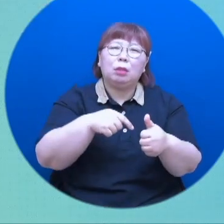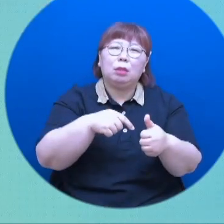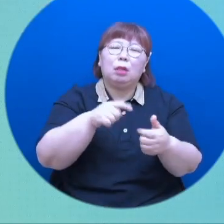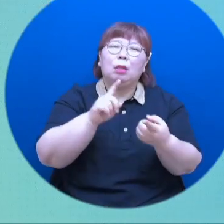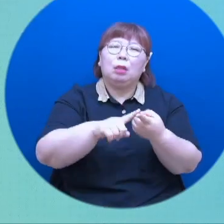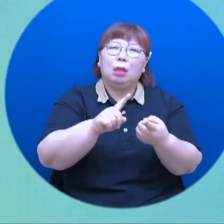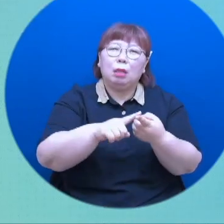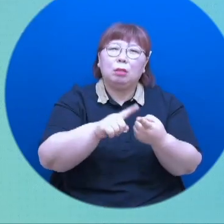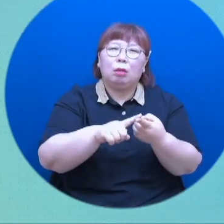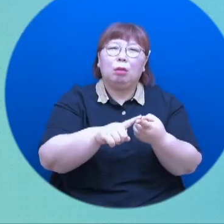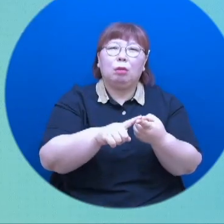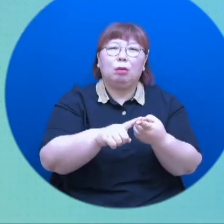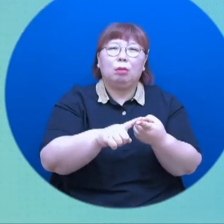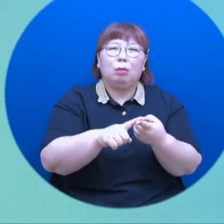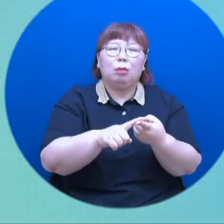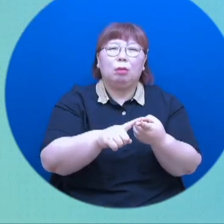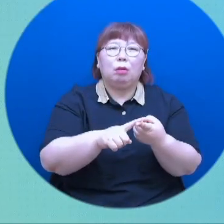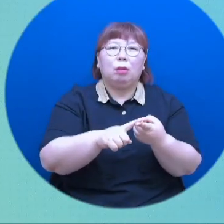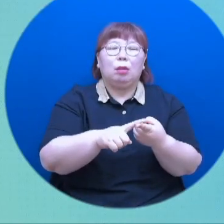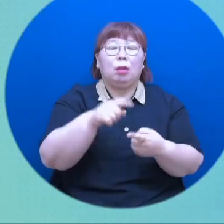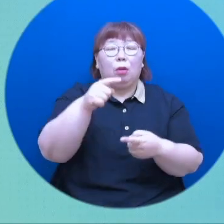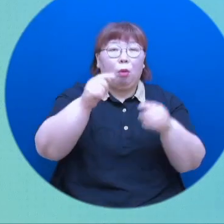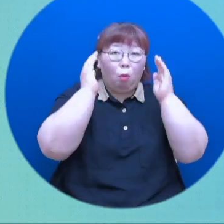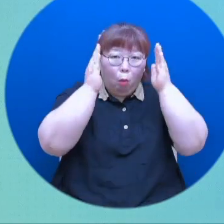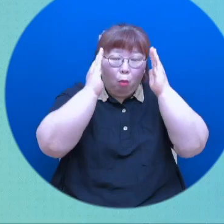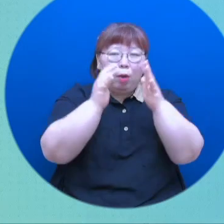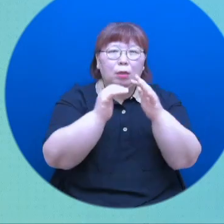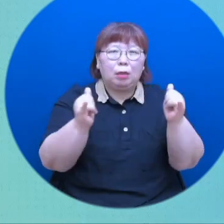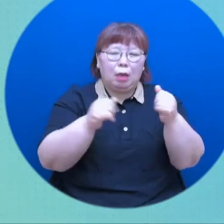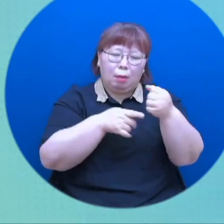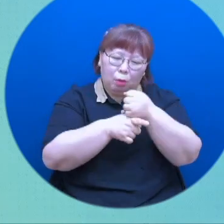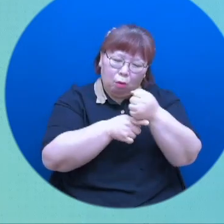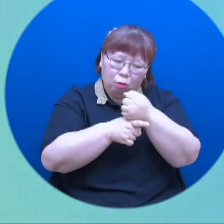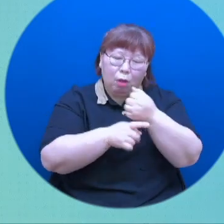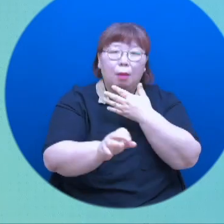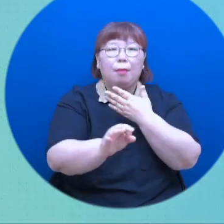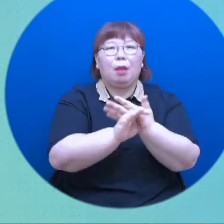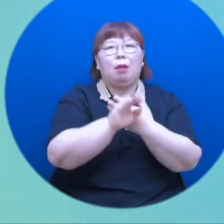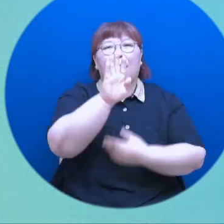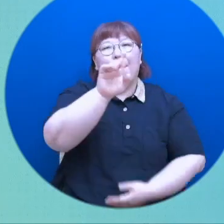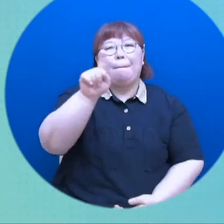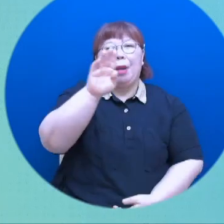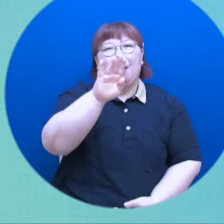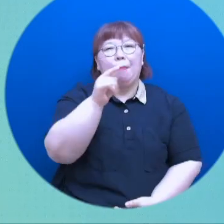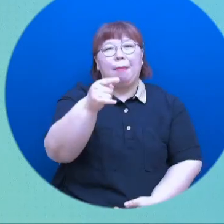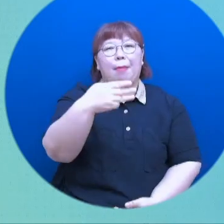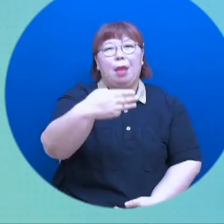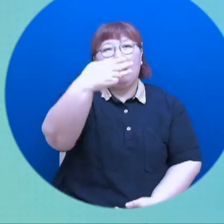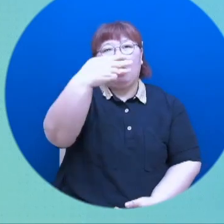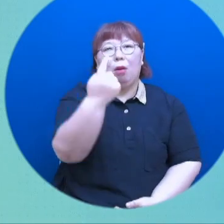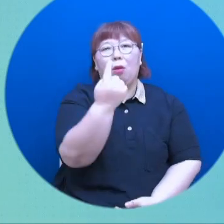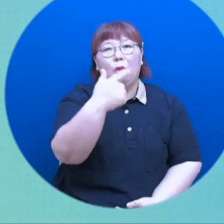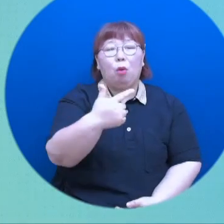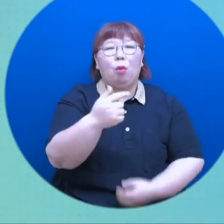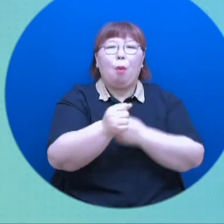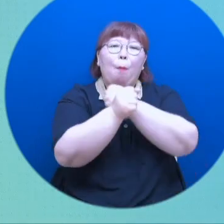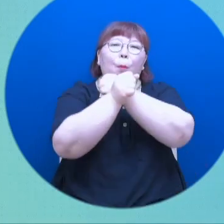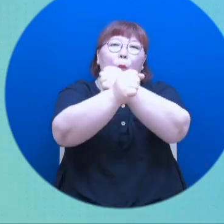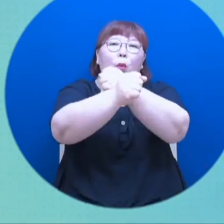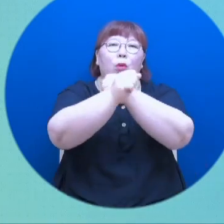있었을까라고 하는 문제에 대하여 학자들은 하나같이 바벨론 포로 때의 상황을 말한다, 이렇게